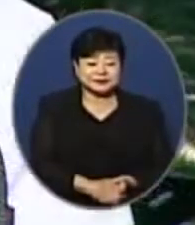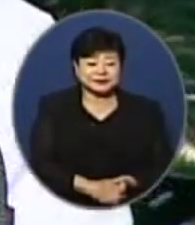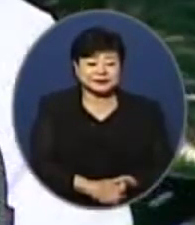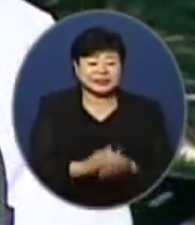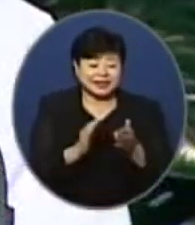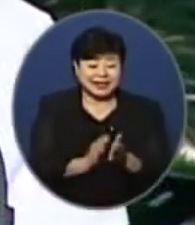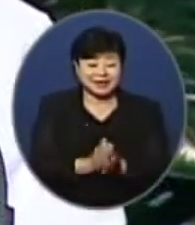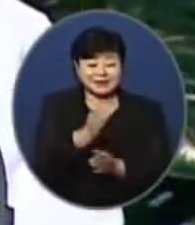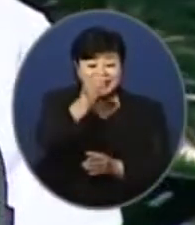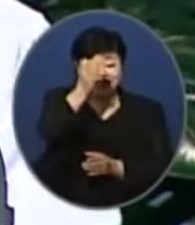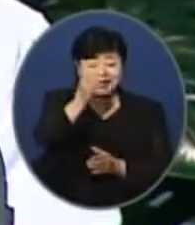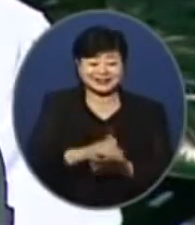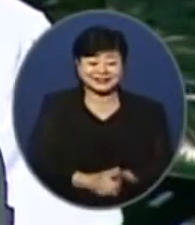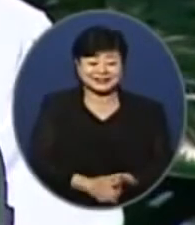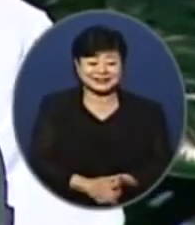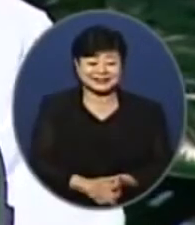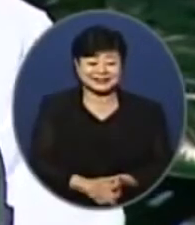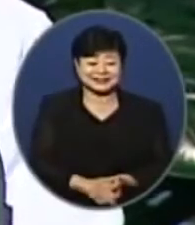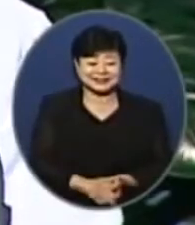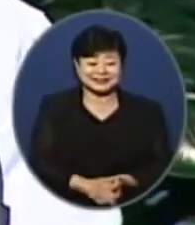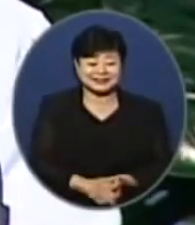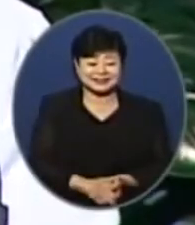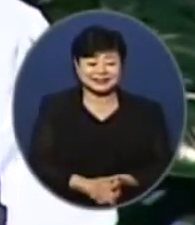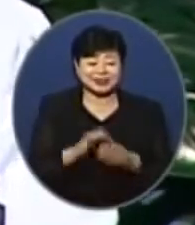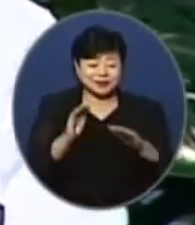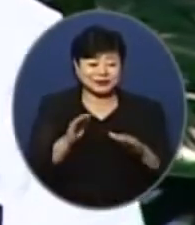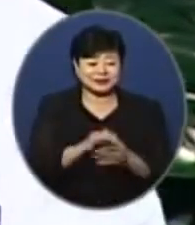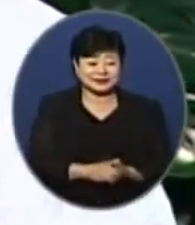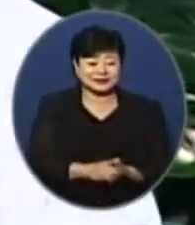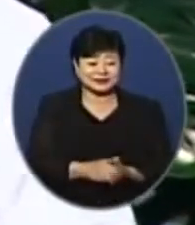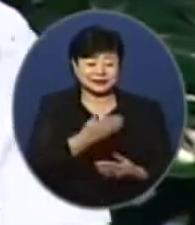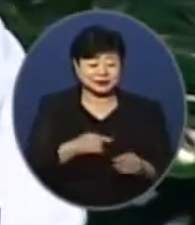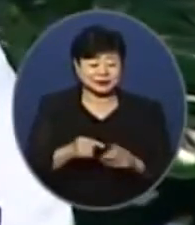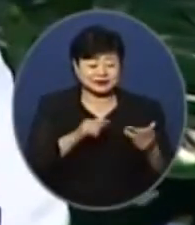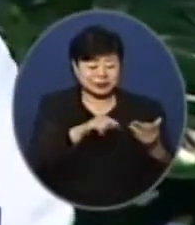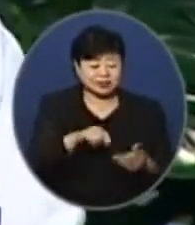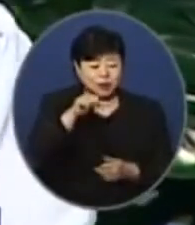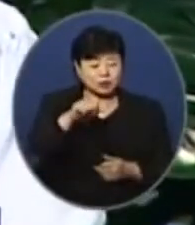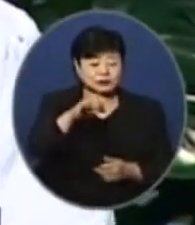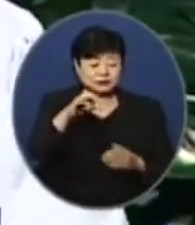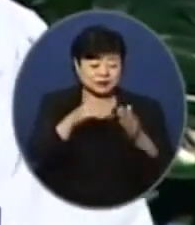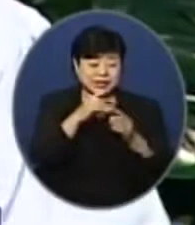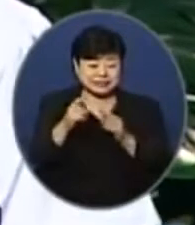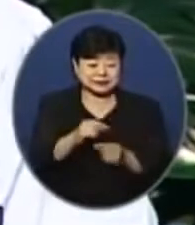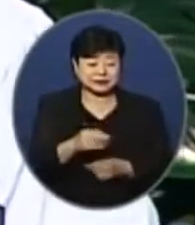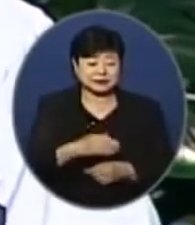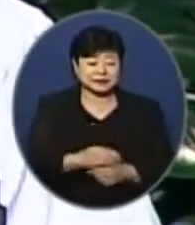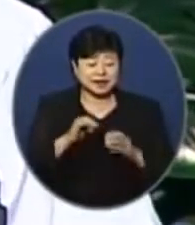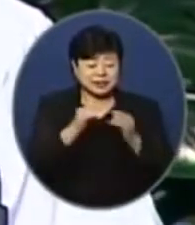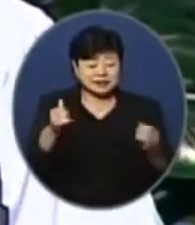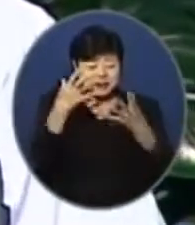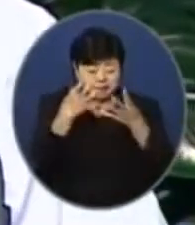할렐루야. 저는 오늘 사도행전 18장 5절로 10절의 말씀 가지고 내